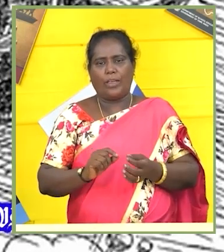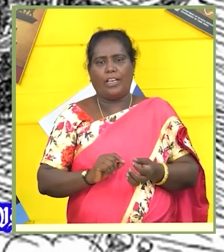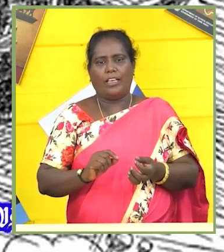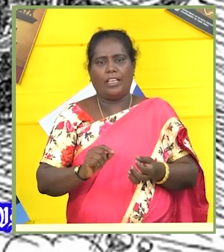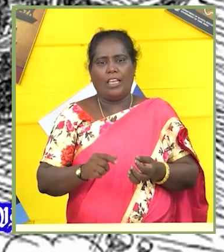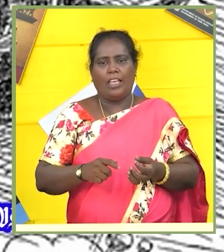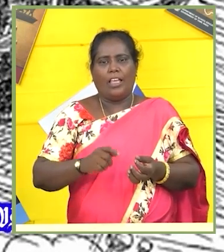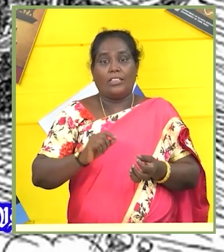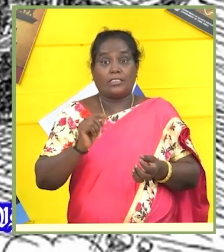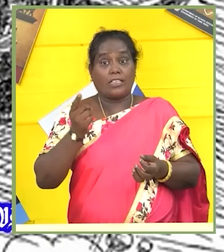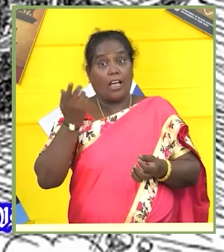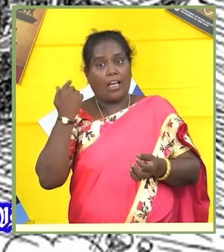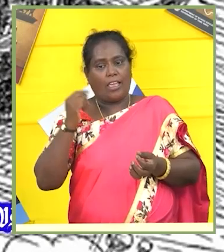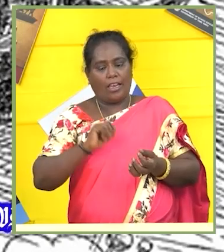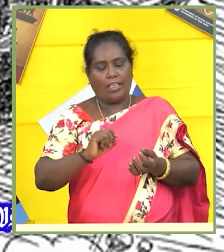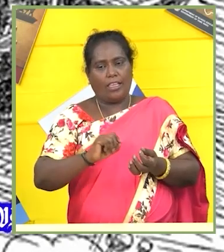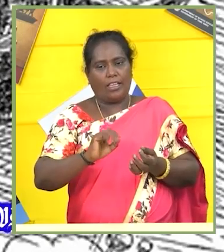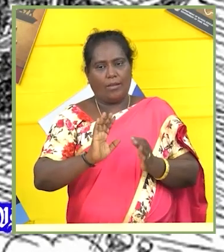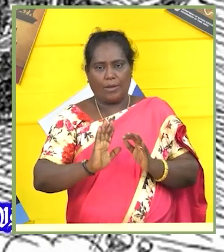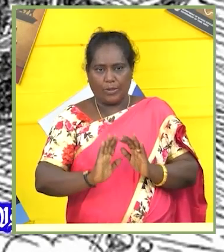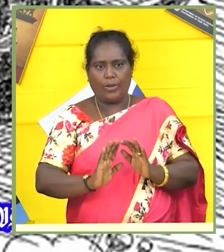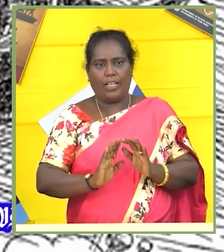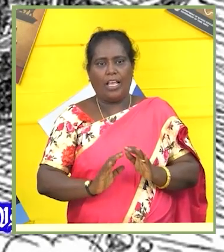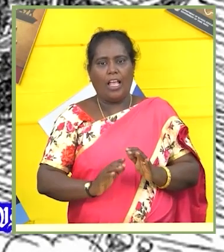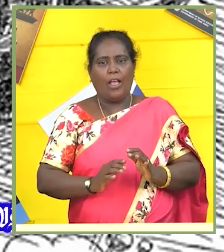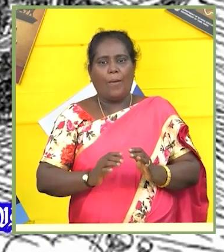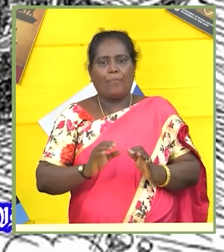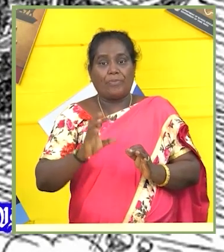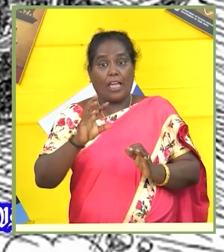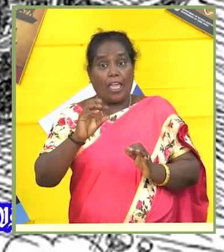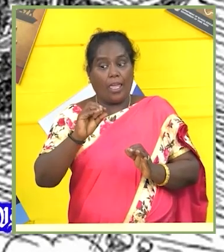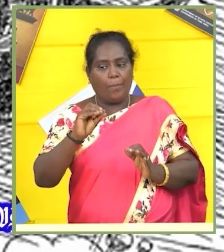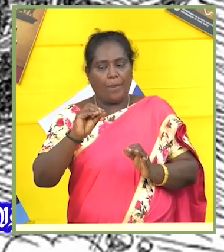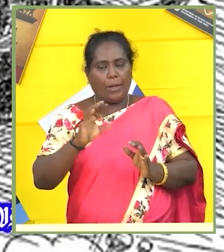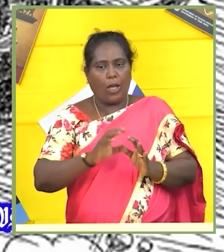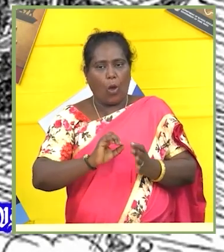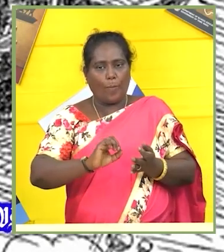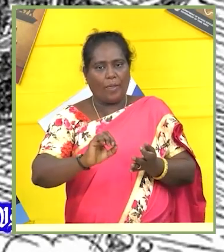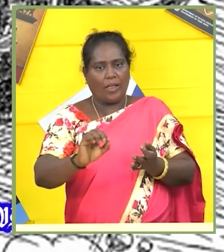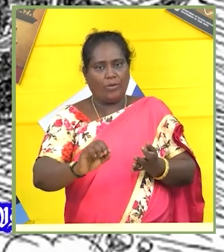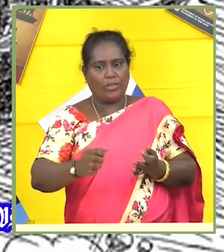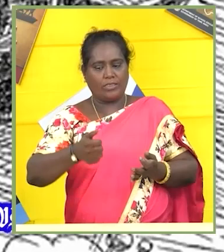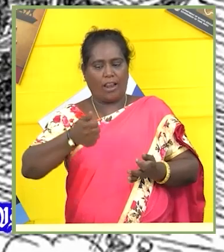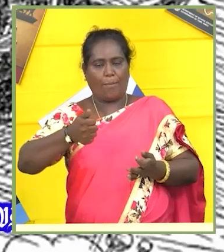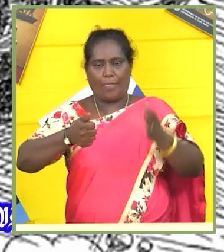ஆயர்பாடியில் மாதிரி வீட்டில் தங்கி இருக்கும்போது 7 சிறுமியரை அழைத்து குறவை கூத்து ஆடுமாறு